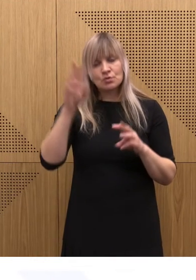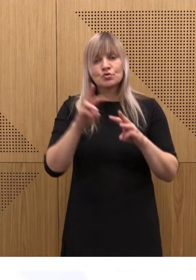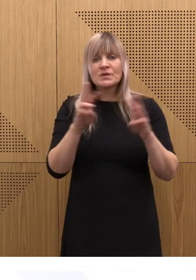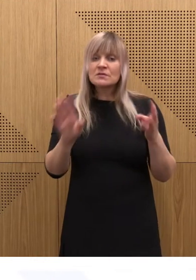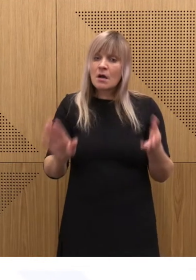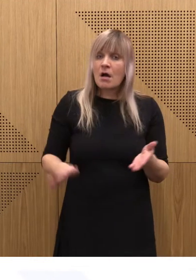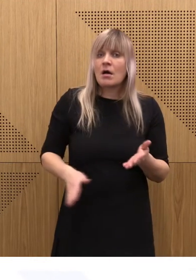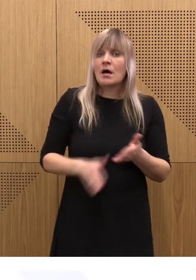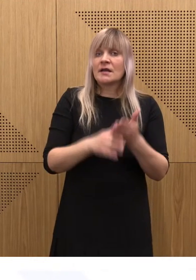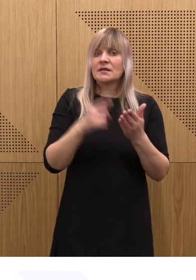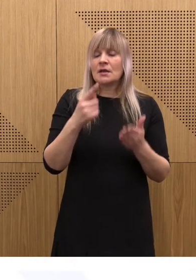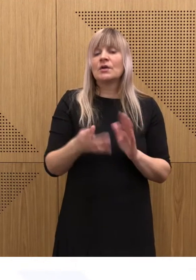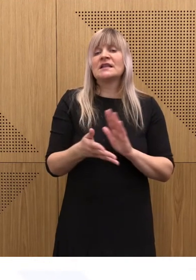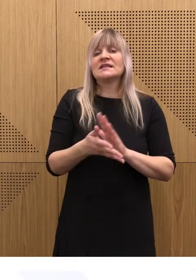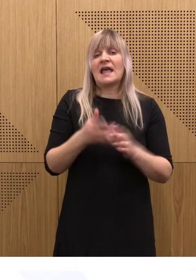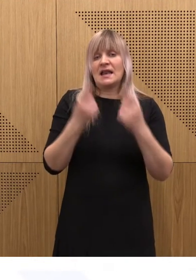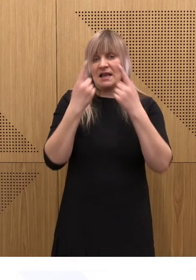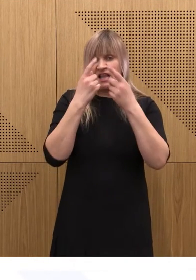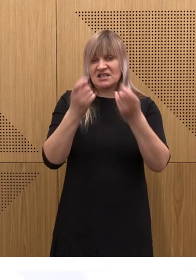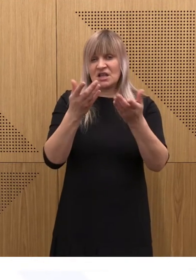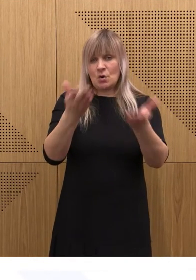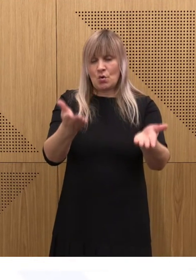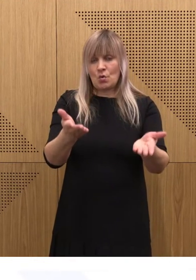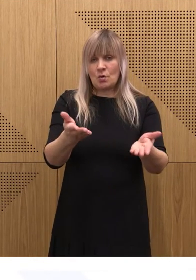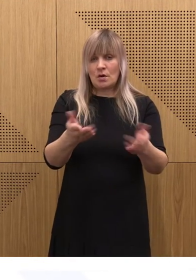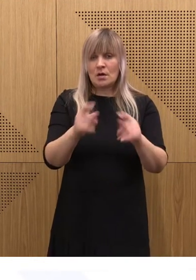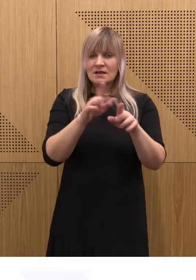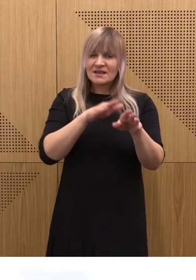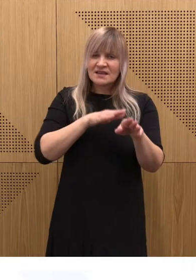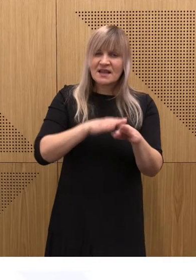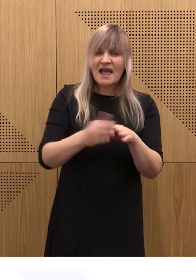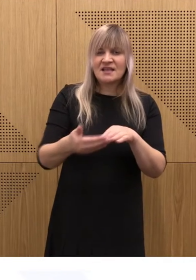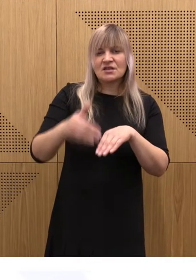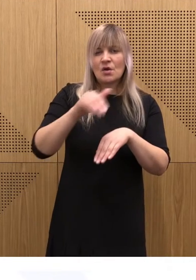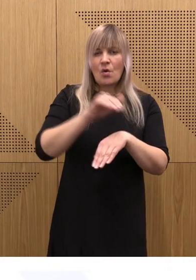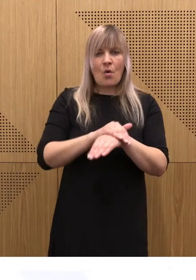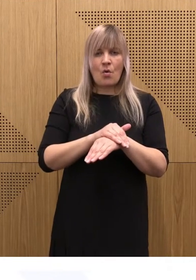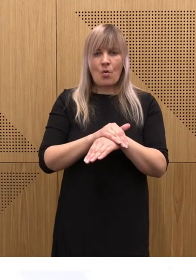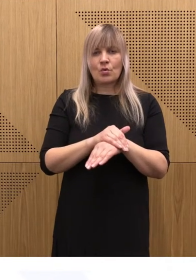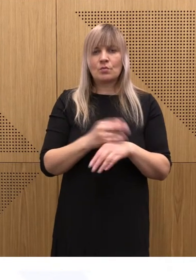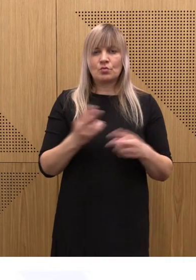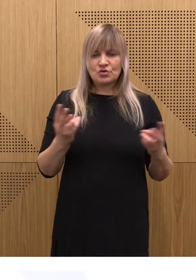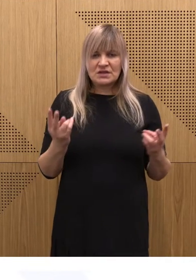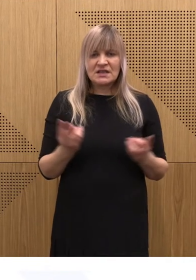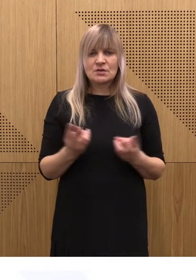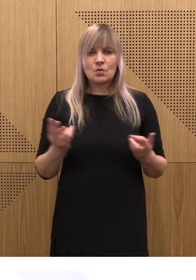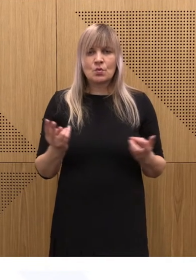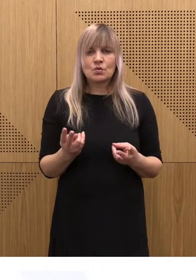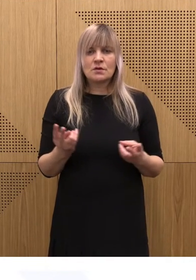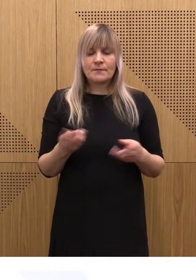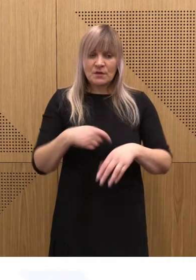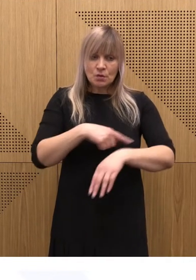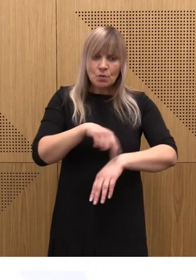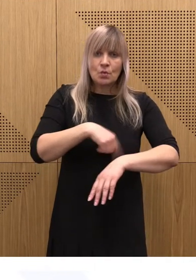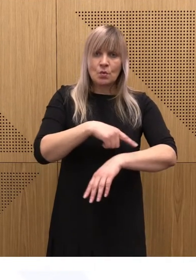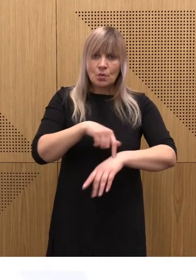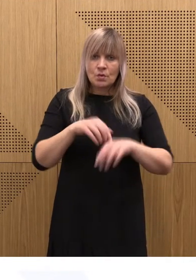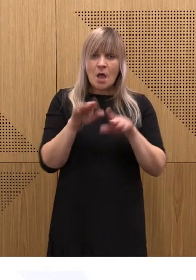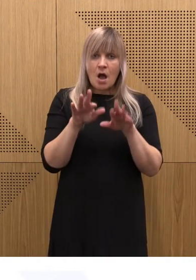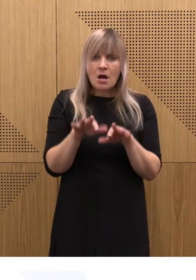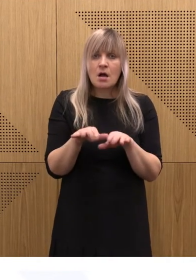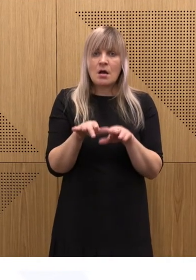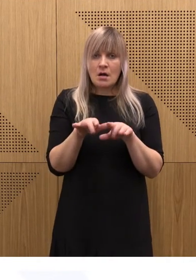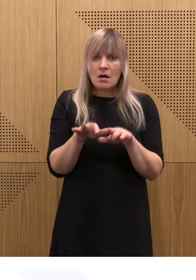aidanud. Ehk selge sõnum on see, et täiskoormusega nüüd sellist tundide kaupa arvutid,